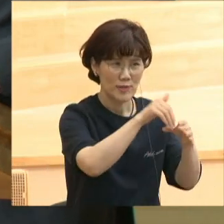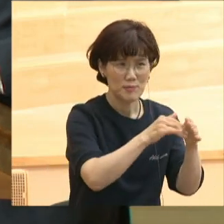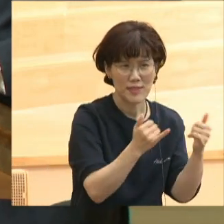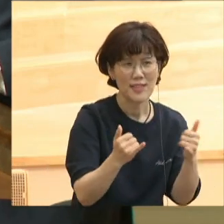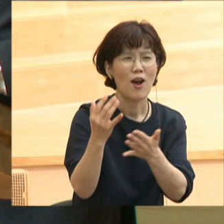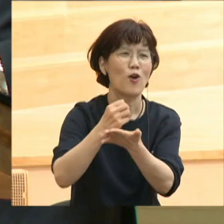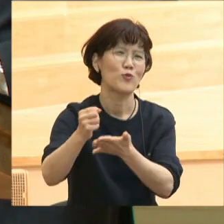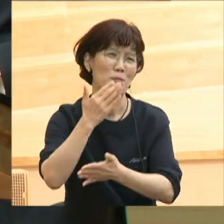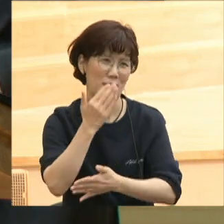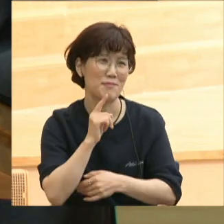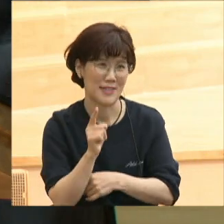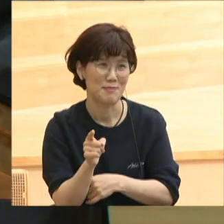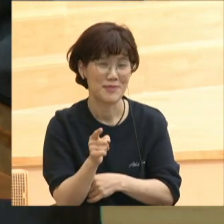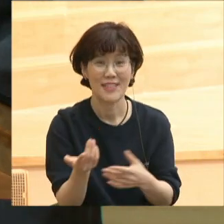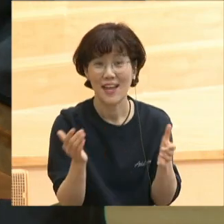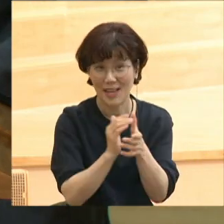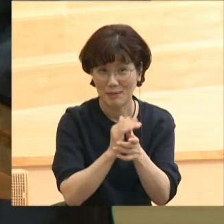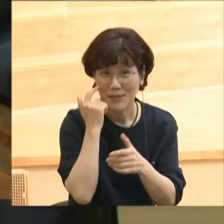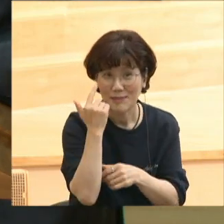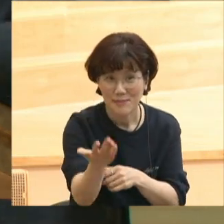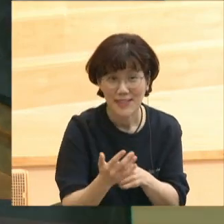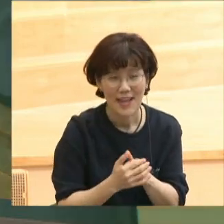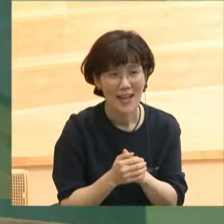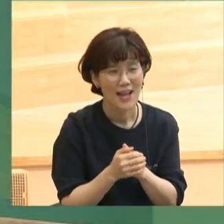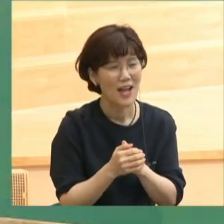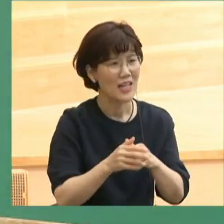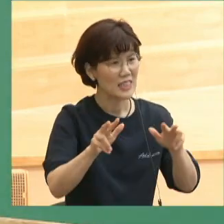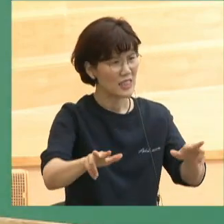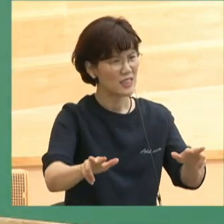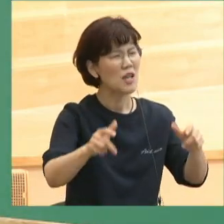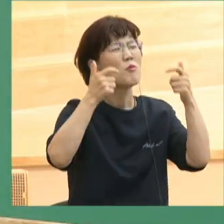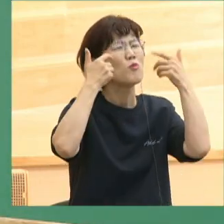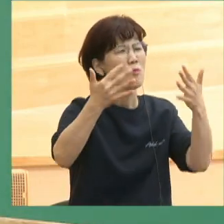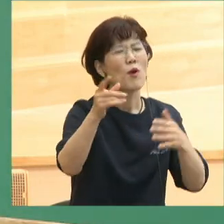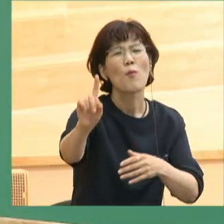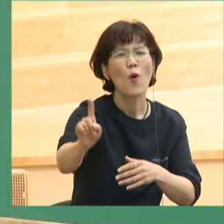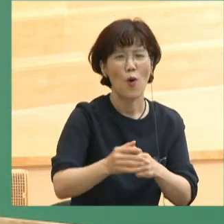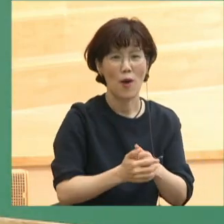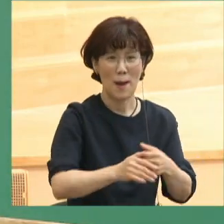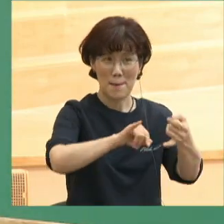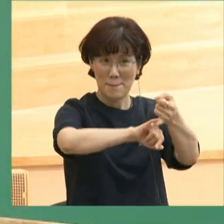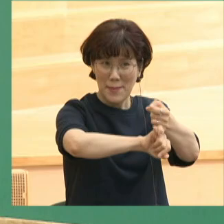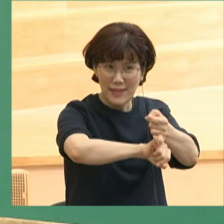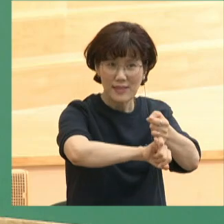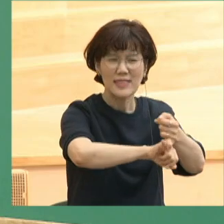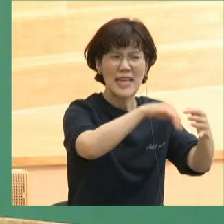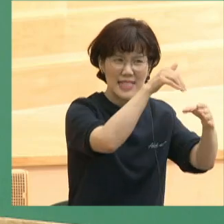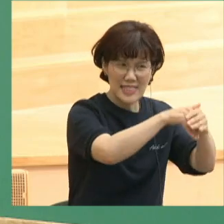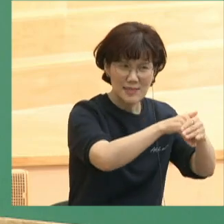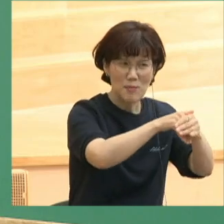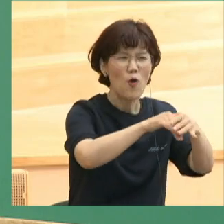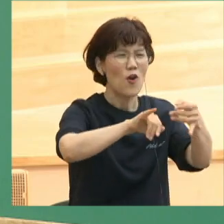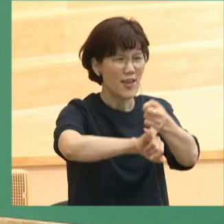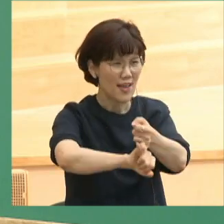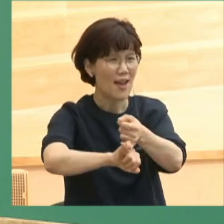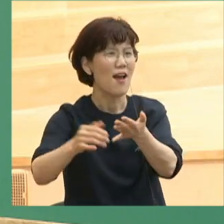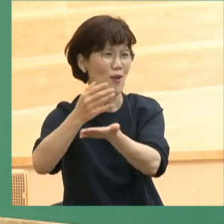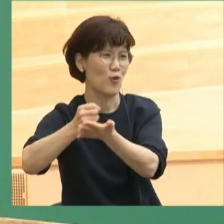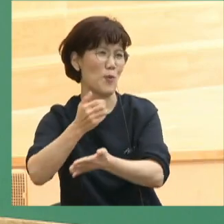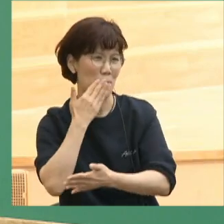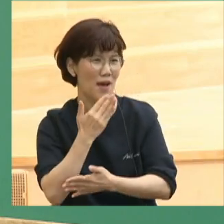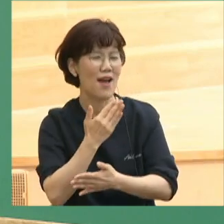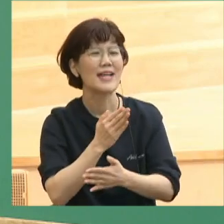거두게 되어지는 거예요. 아멘이시죠? 아멘. 그러니까 이제 분명해졌어요. 반드시 심어야 거두는 거예요.